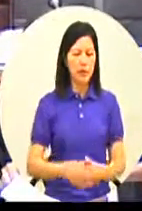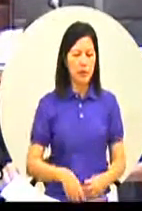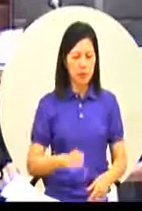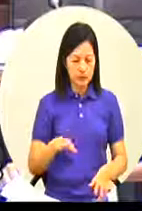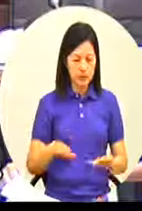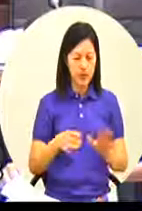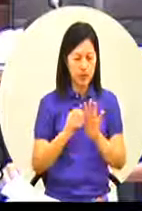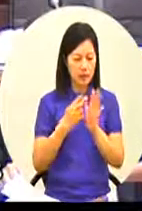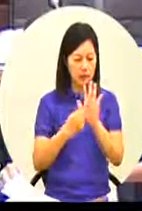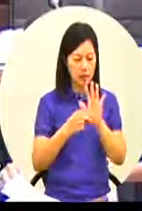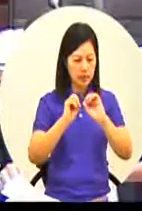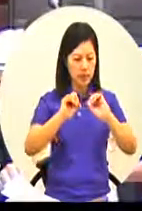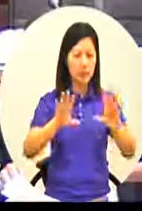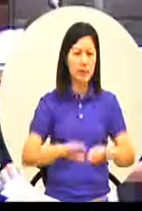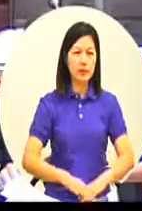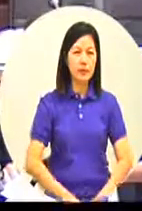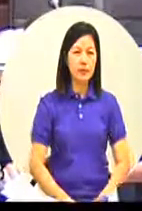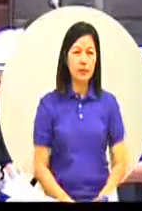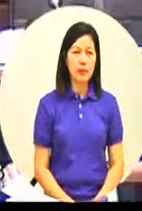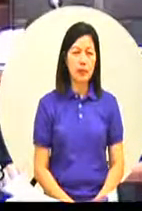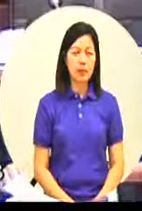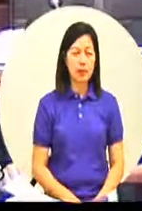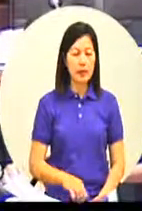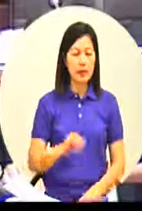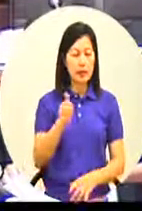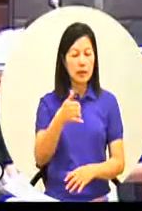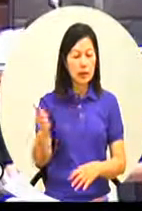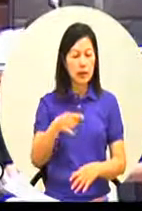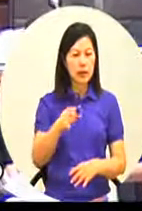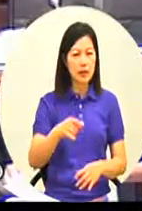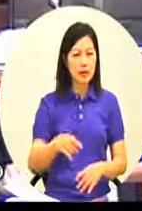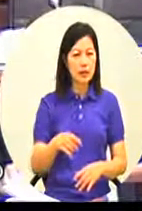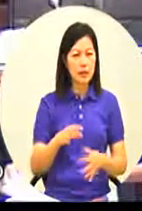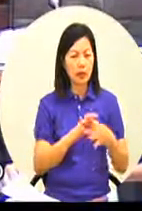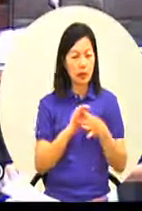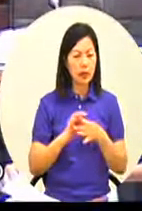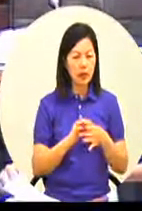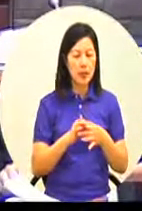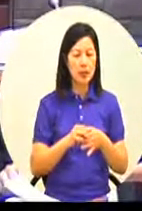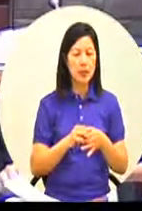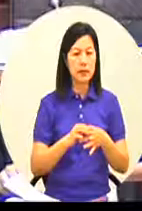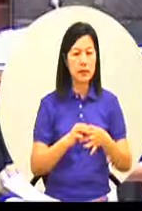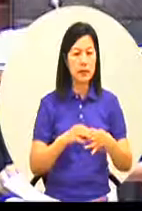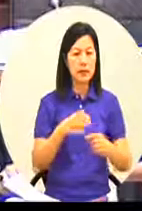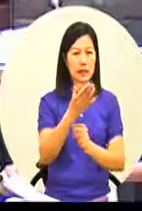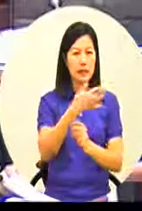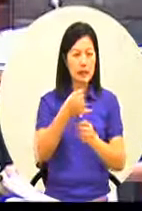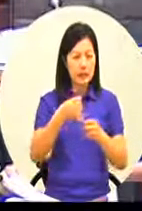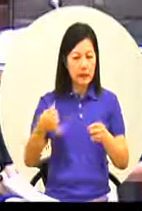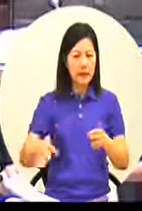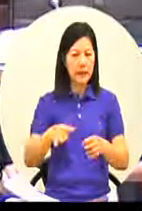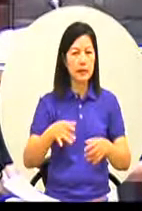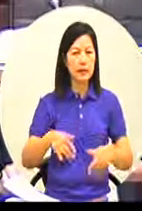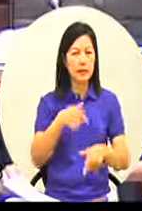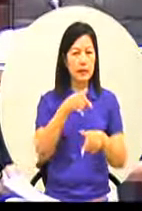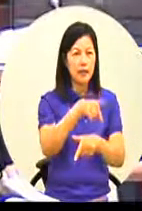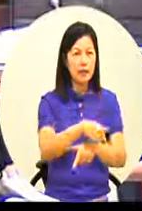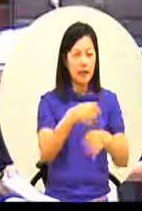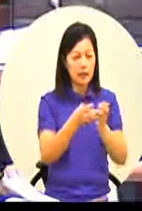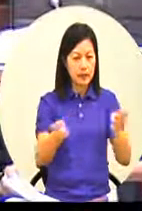明。啊，议员咧关心讲咱迄个基丁迄个南线巷，哦，头段以咱个照片图看